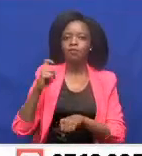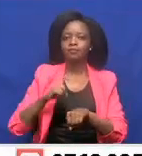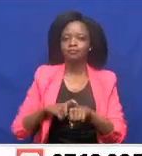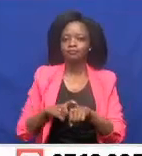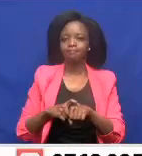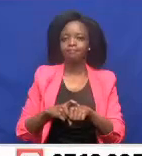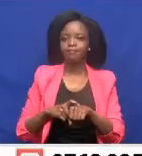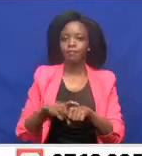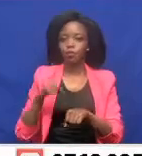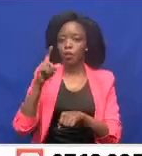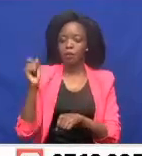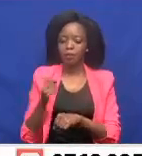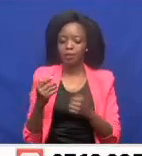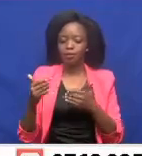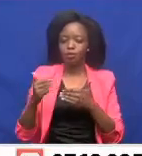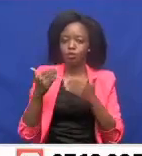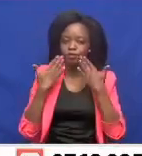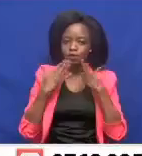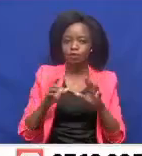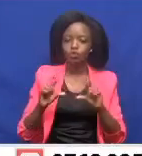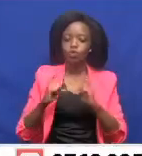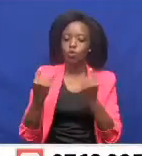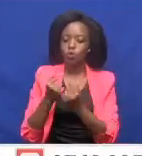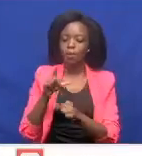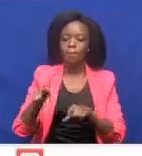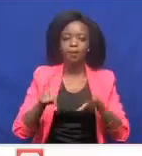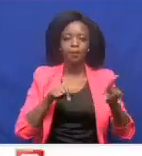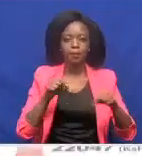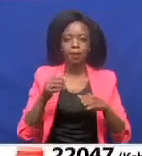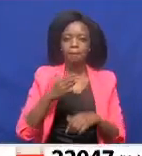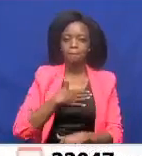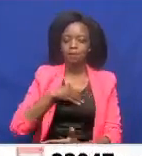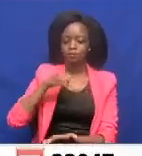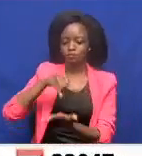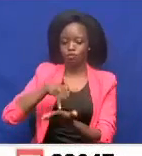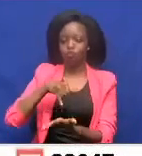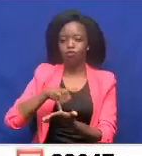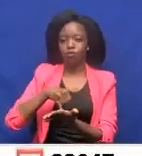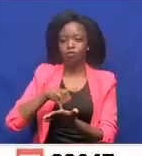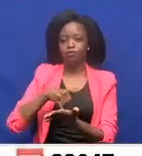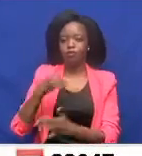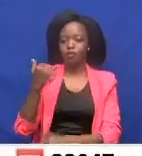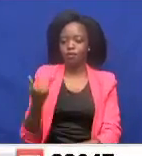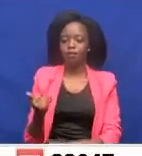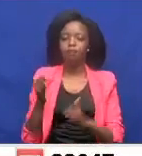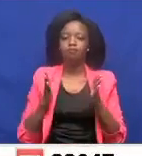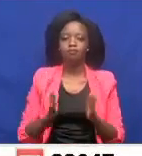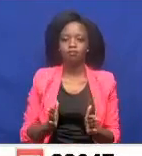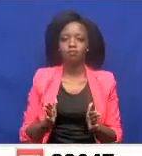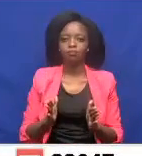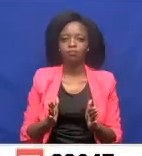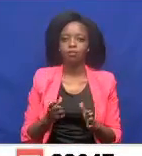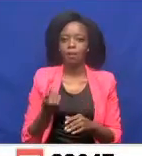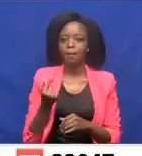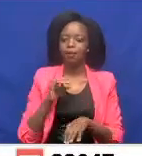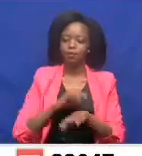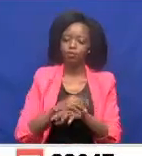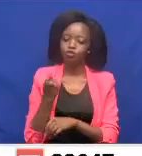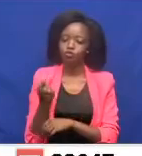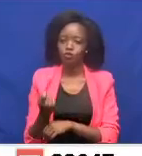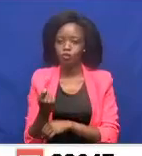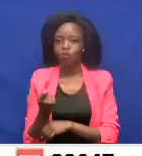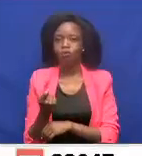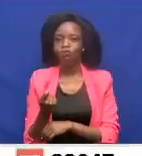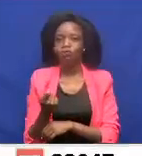mwezi inaenda kuisha ikawa squad imechaguliwa Tito yuko ndani kama apprentice player mdogo wa team unapata pesa kidogo ya kujaga